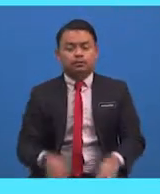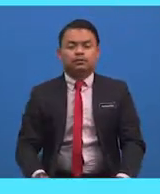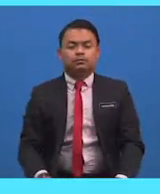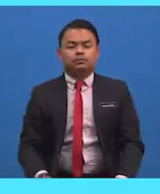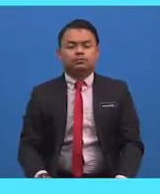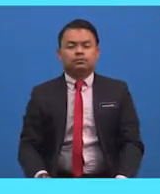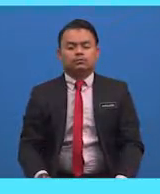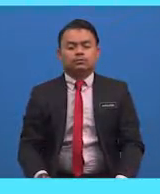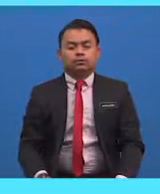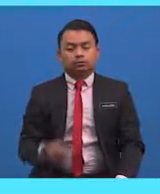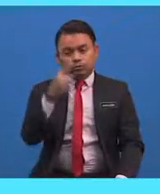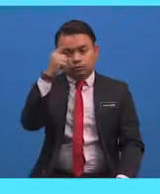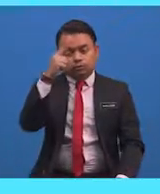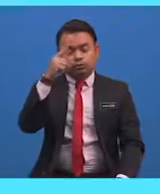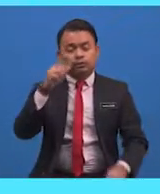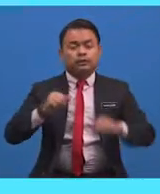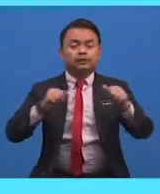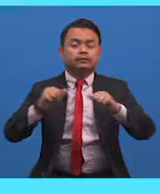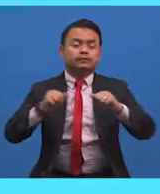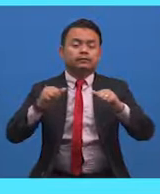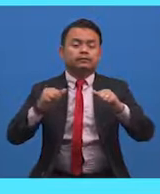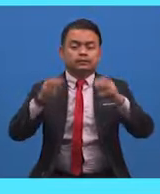pembangunan aktiviti ekonomi manusia.